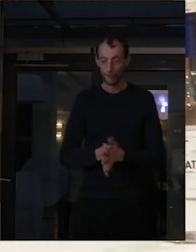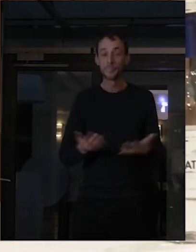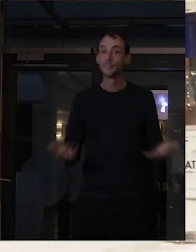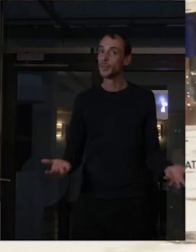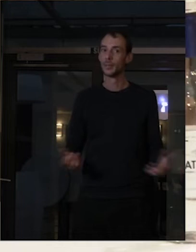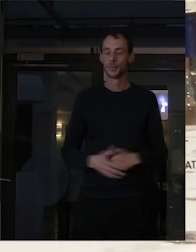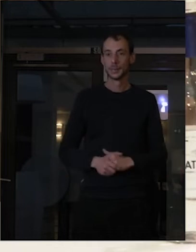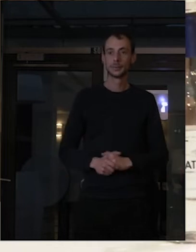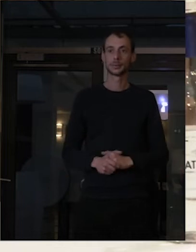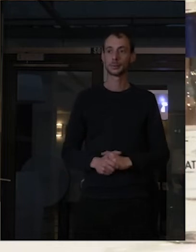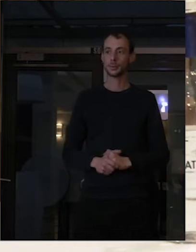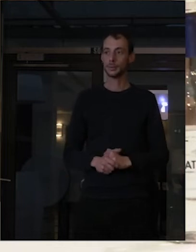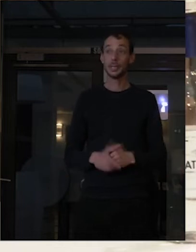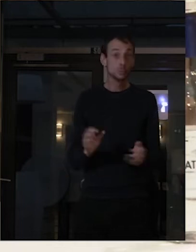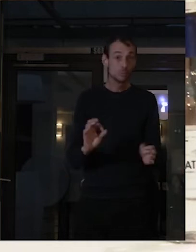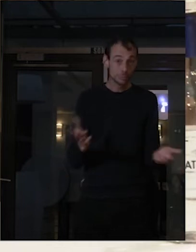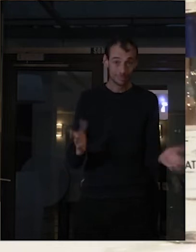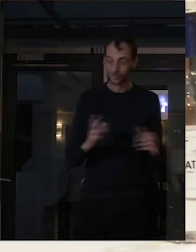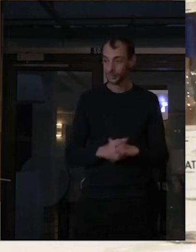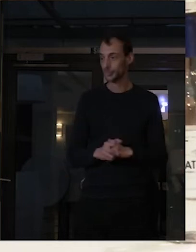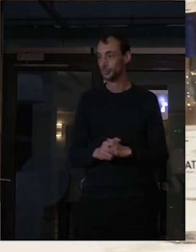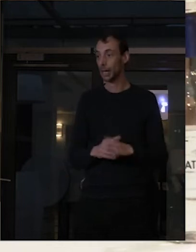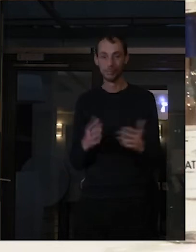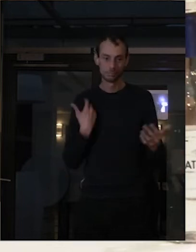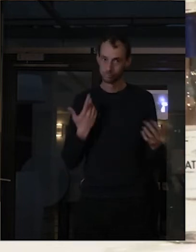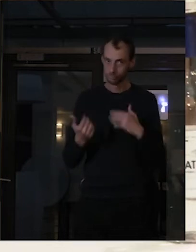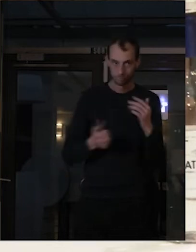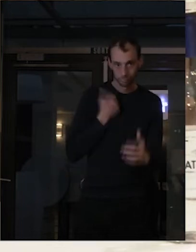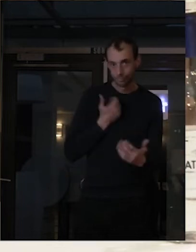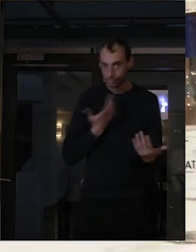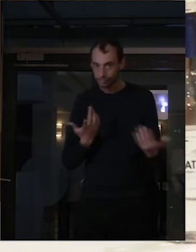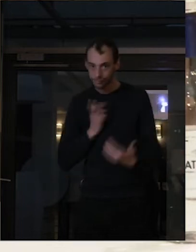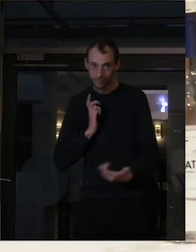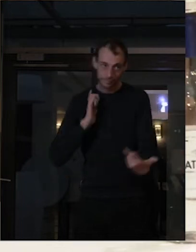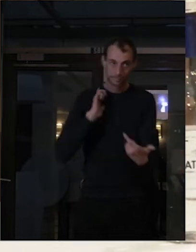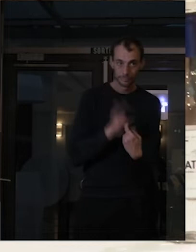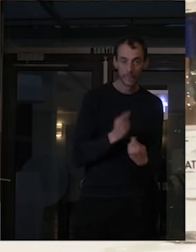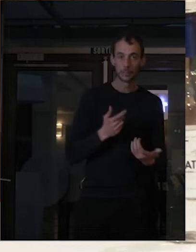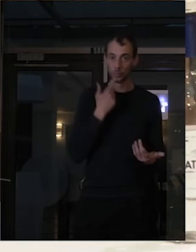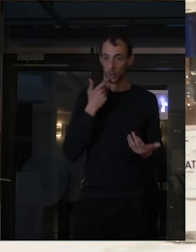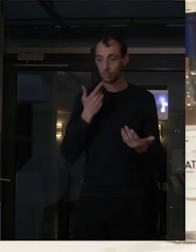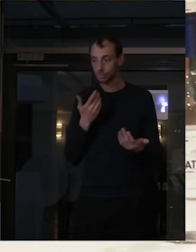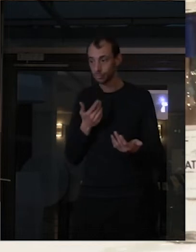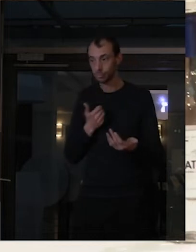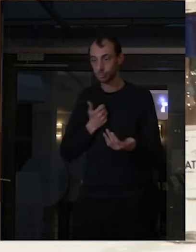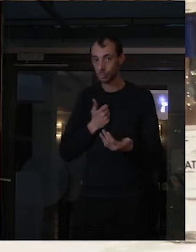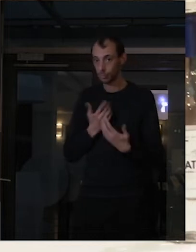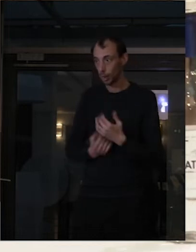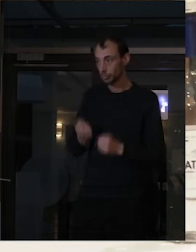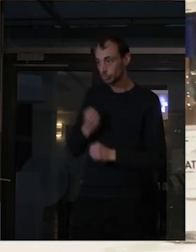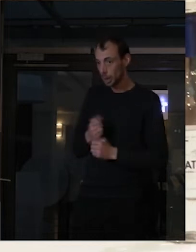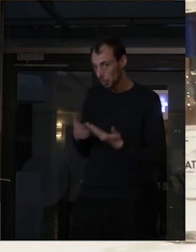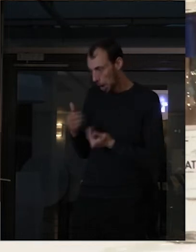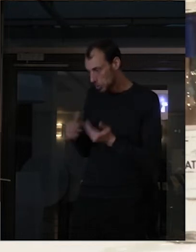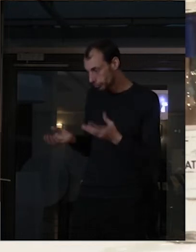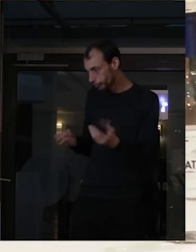Et donc, ouais, bah, juste, bah, je me suis adaptée en faisant mon propre mélange et en regardant un peu